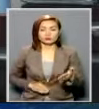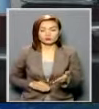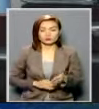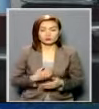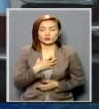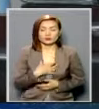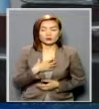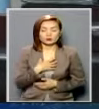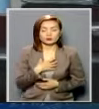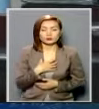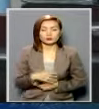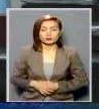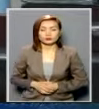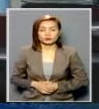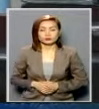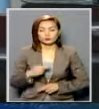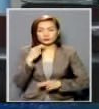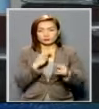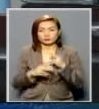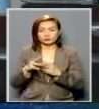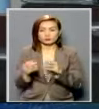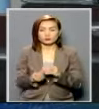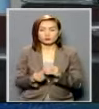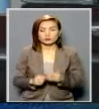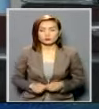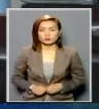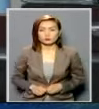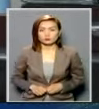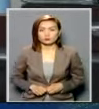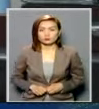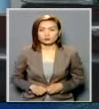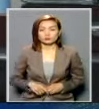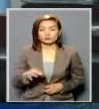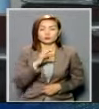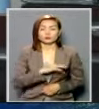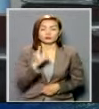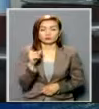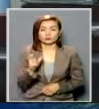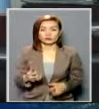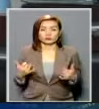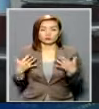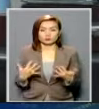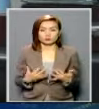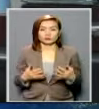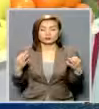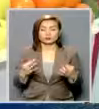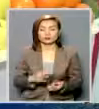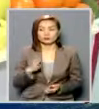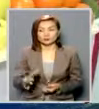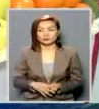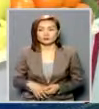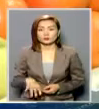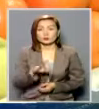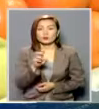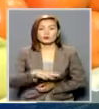әлеуметтік маңызы бар азық түлік бойынша бір тұтынушыға қажеттілігі нормасы бар. Ал